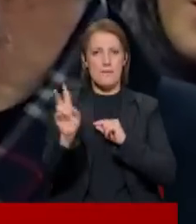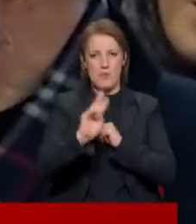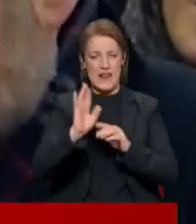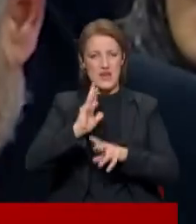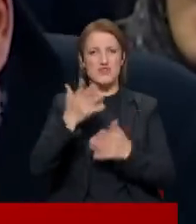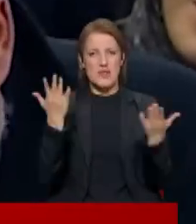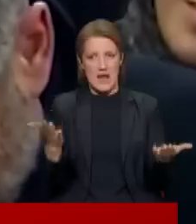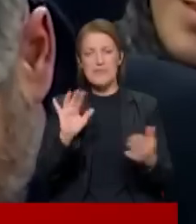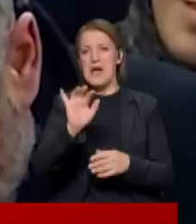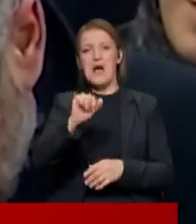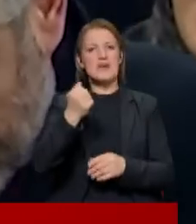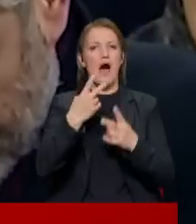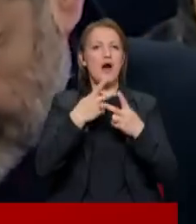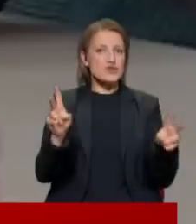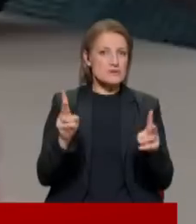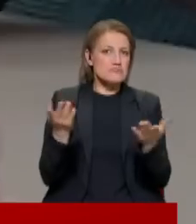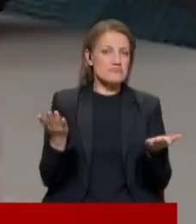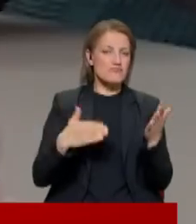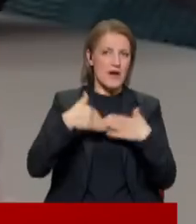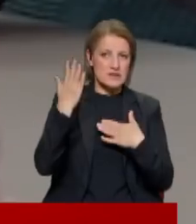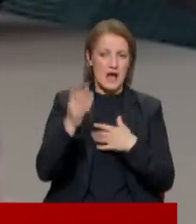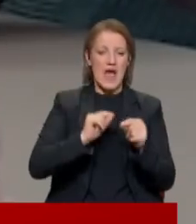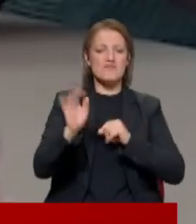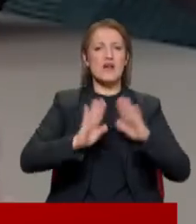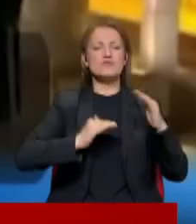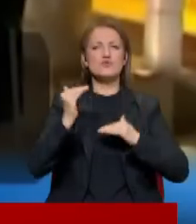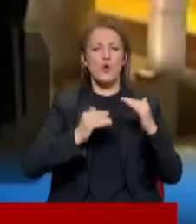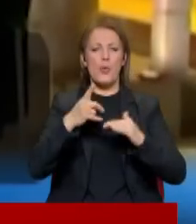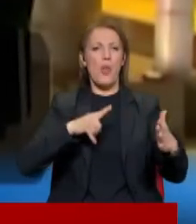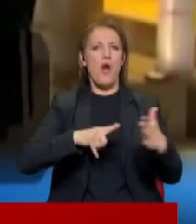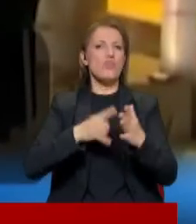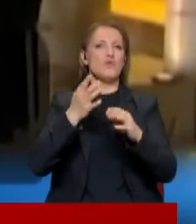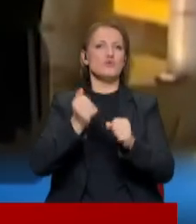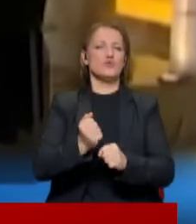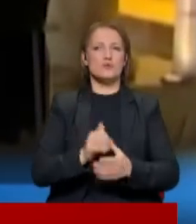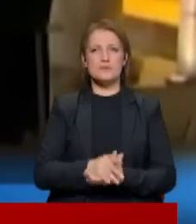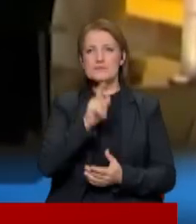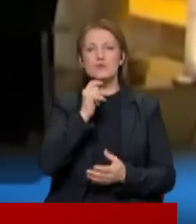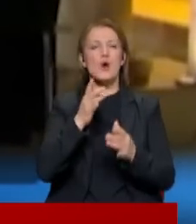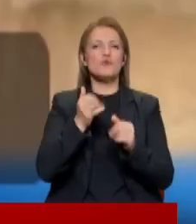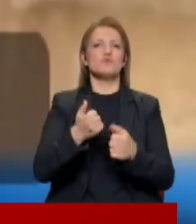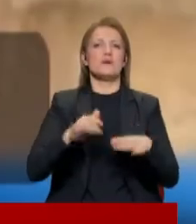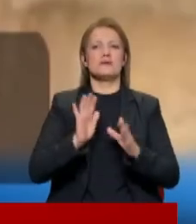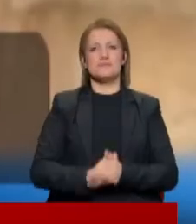ne cari fazla ne Dolar kuru ne enflasyon hedefleri tuttu Merkez Bankası faizi